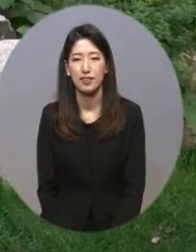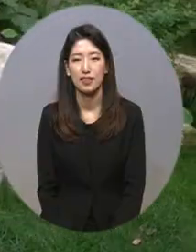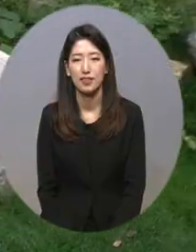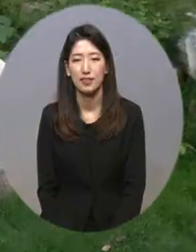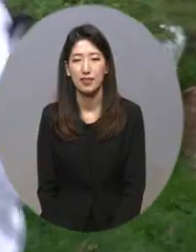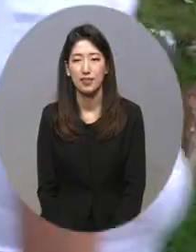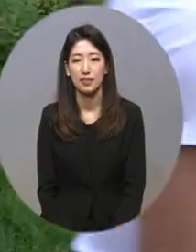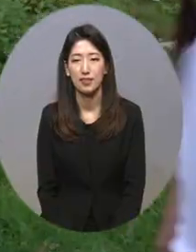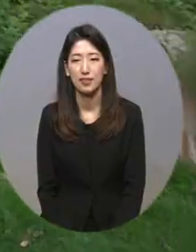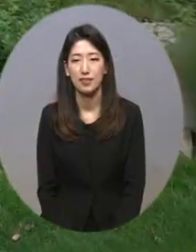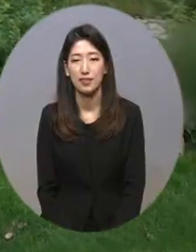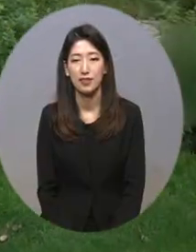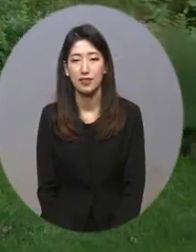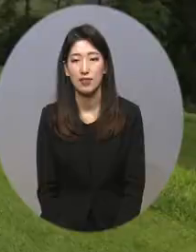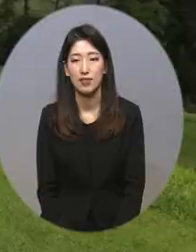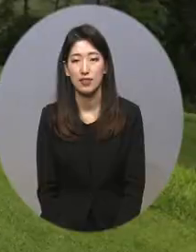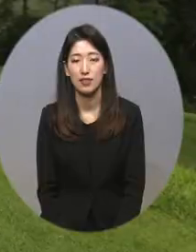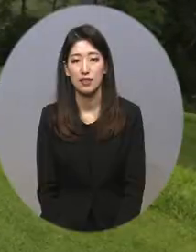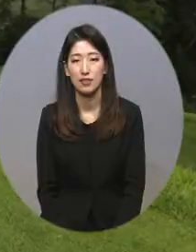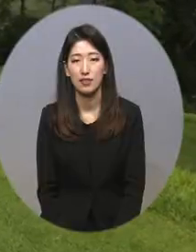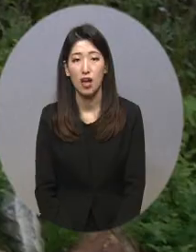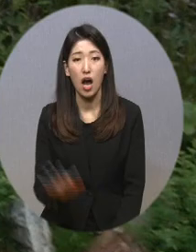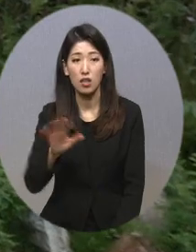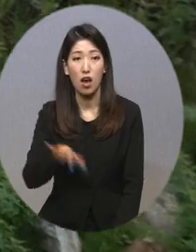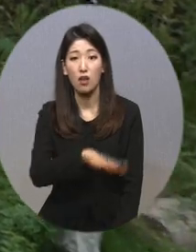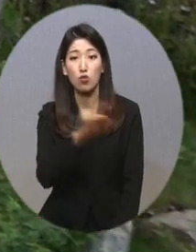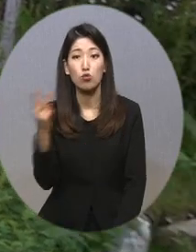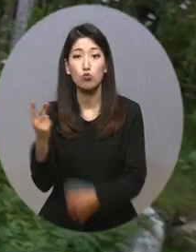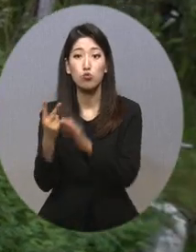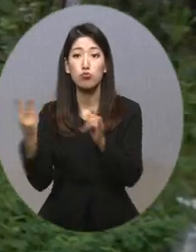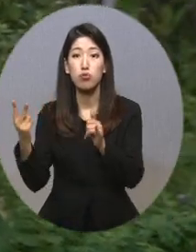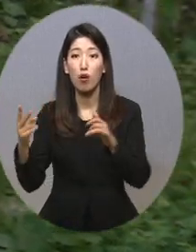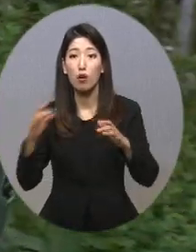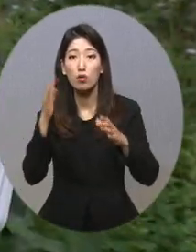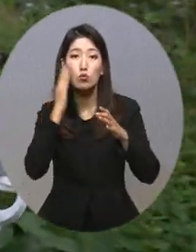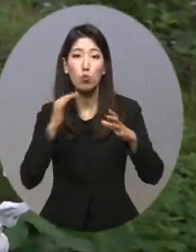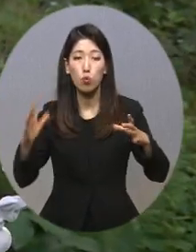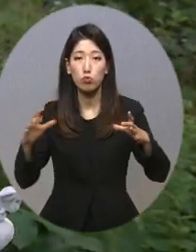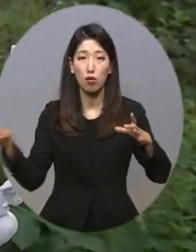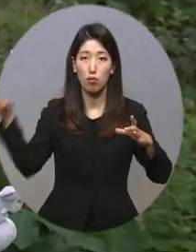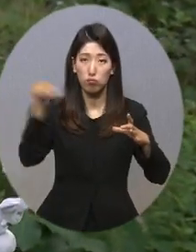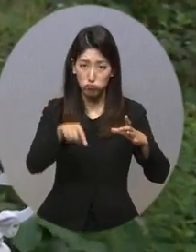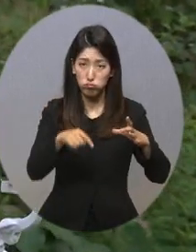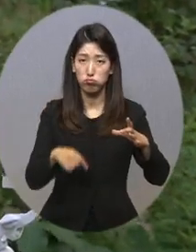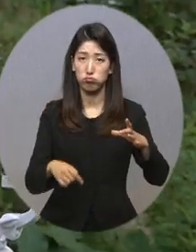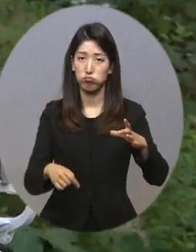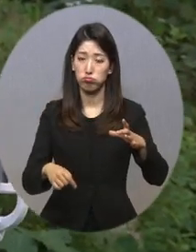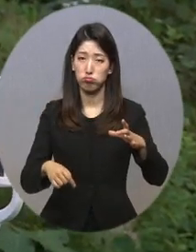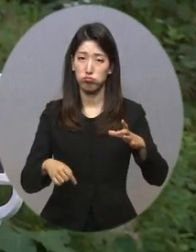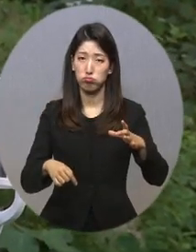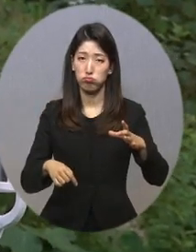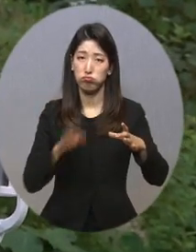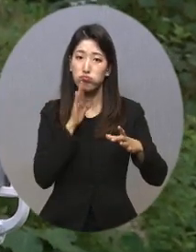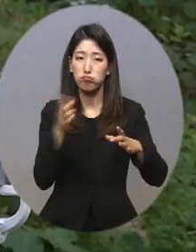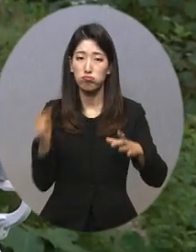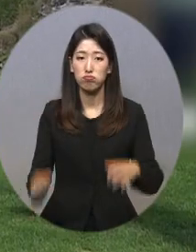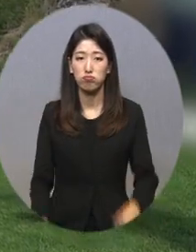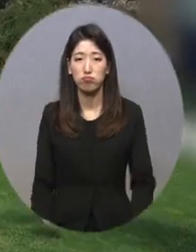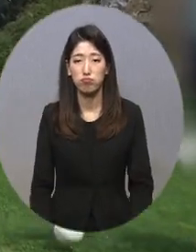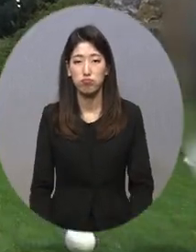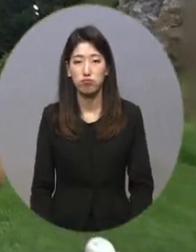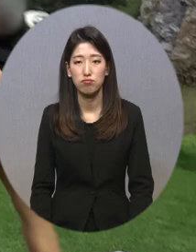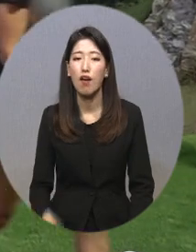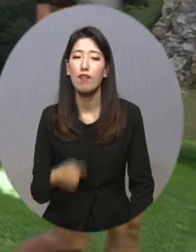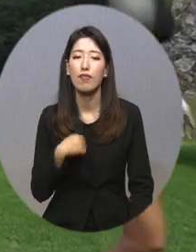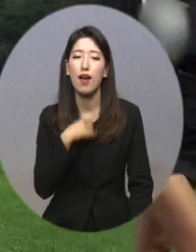지금 아무도 오늘 못했어요? 아니 다 했어. 나만 못했어. 둘 다 했는데요? 아, 무슨 소리야 연화야. 무슨 소리 하시는 어? 거예요? 잘 붙였는데. 아니 나 혼자 플레이